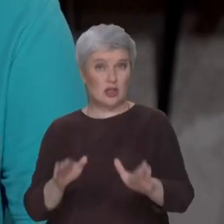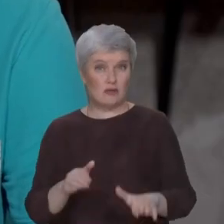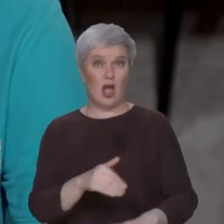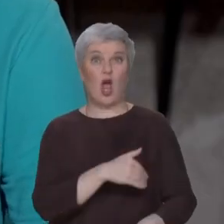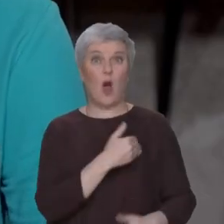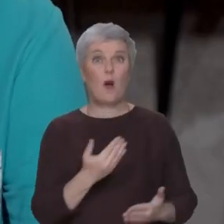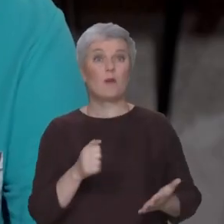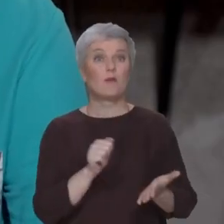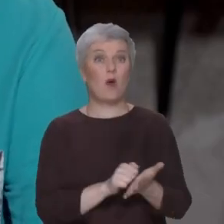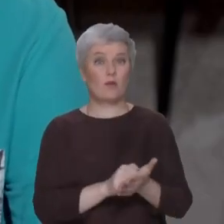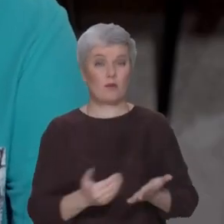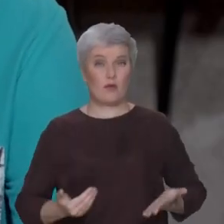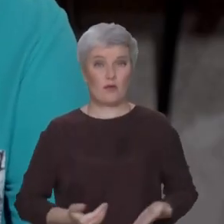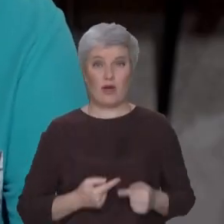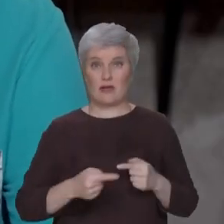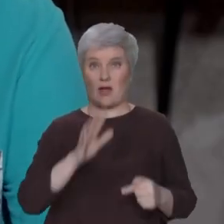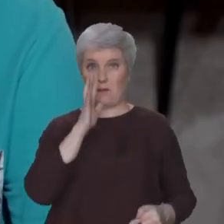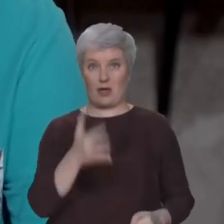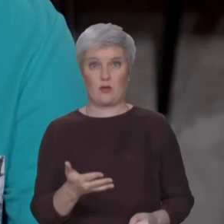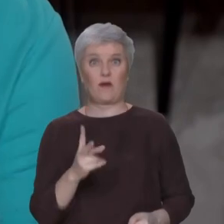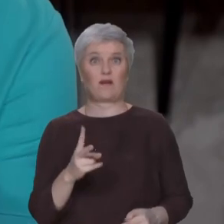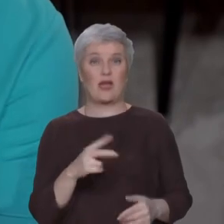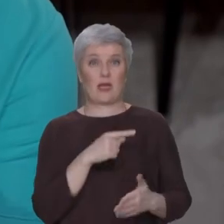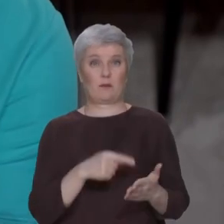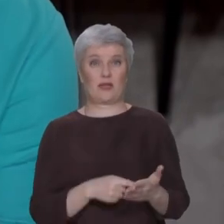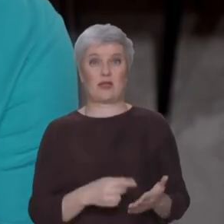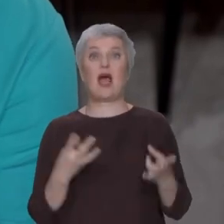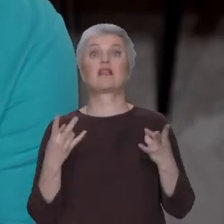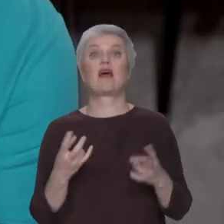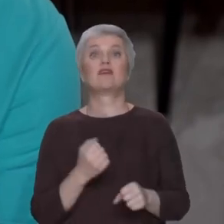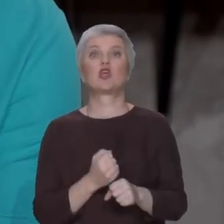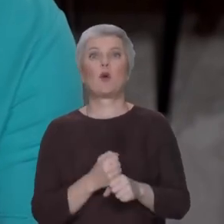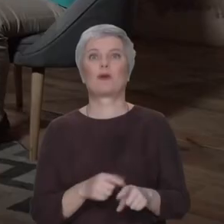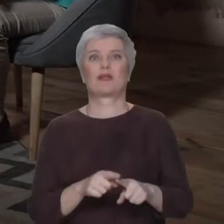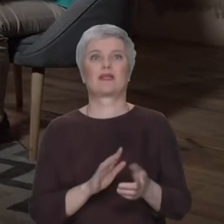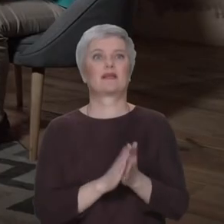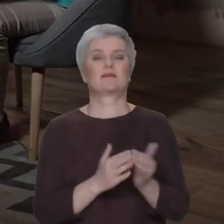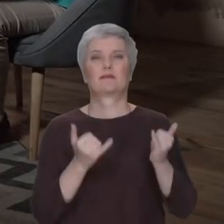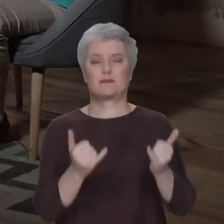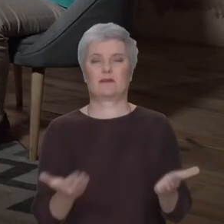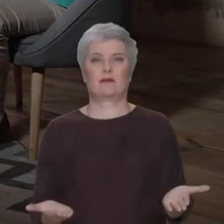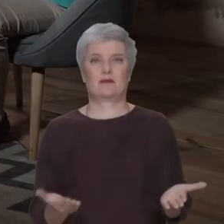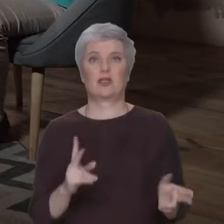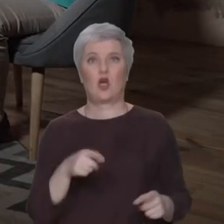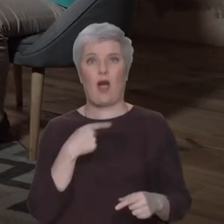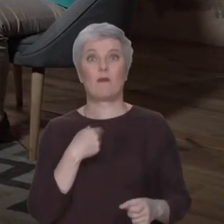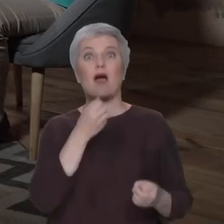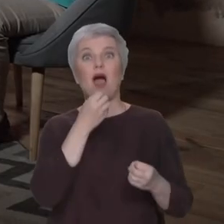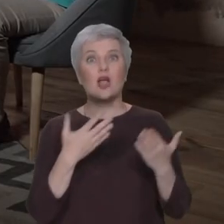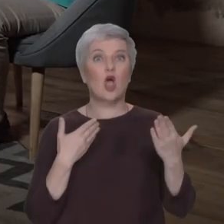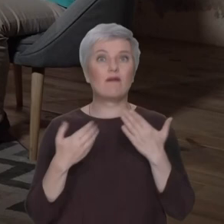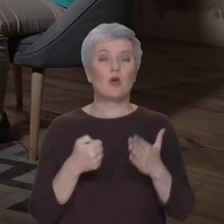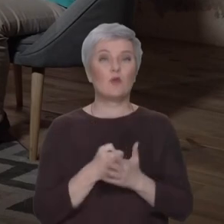посвідку на проживання на 5 років. Які питання? Навіщо робити ці прецеденти? Що це каже? Що ми гарно відносимось